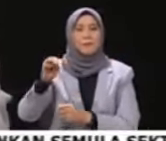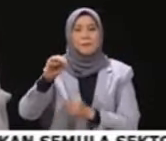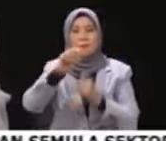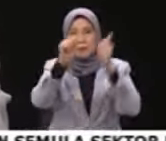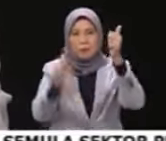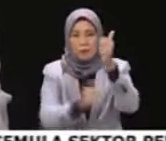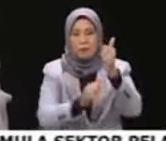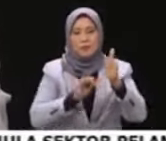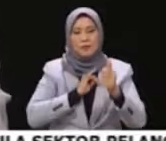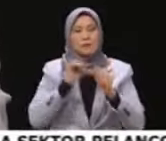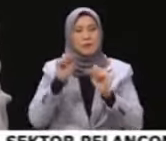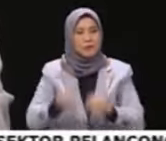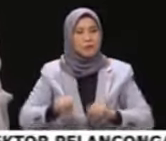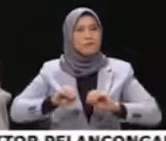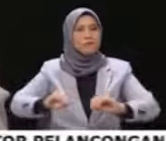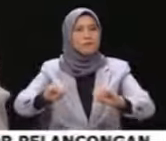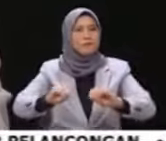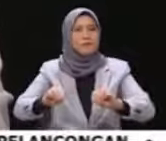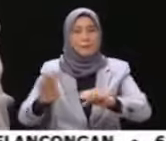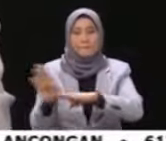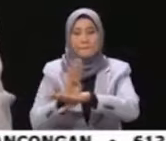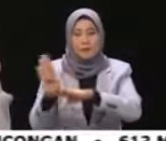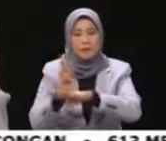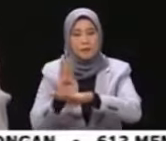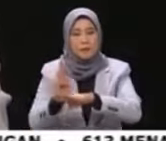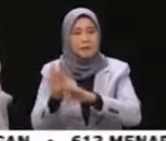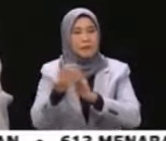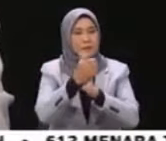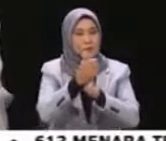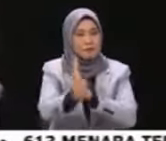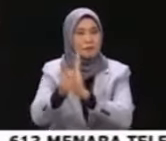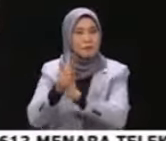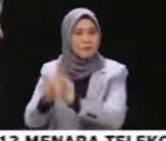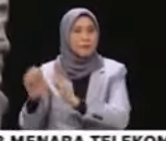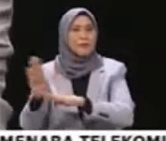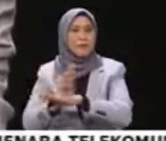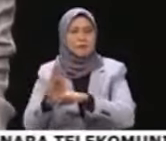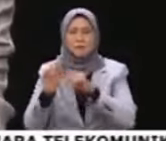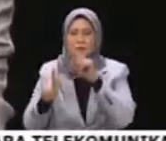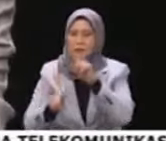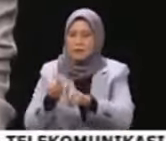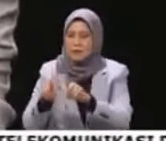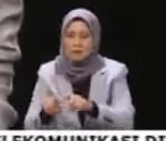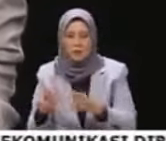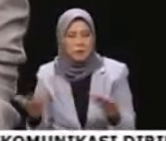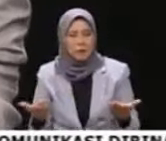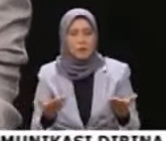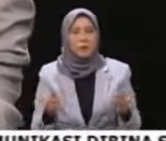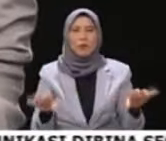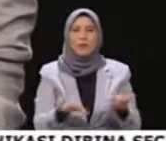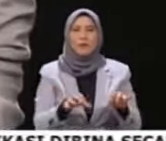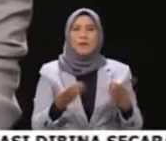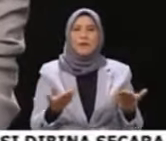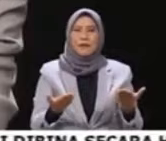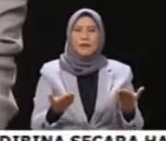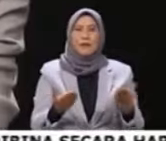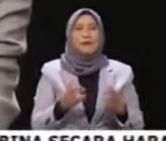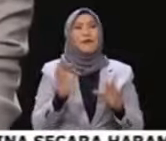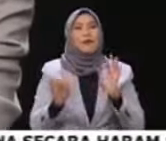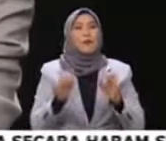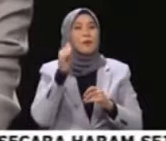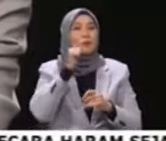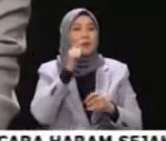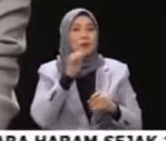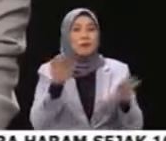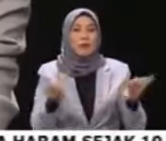untuk educate dari segi perniagaan, dari segi skill business. Okay, kita tanya dia apa dia nak buat. Mungkin hak perempuan kita kata nak buat